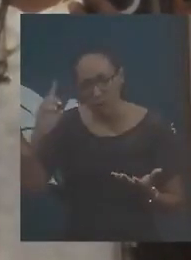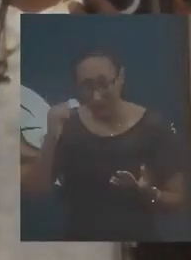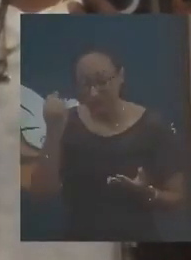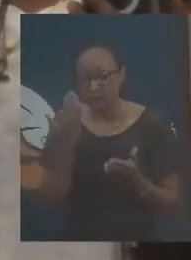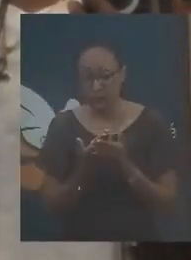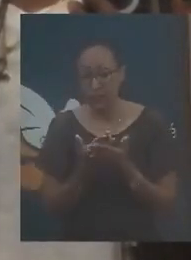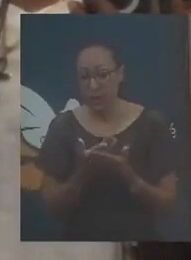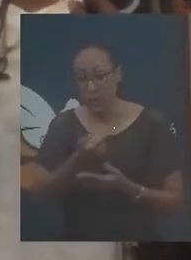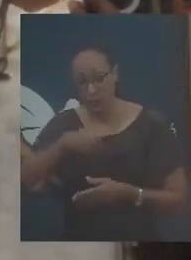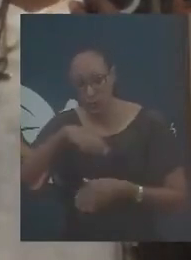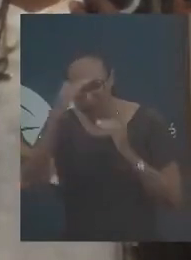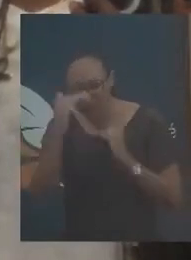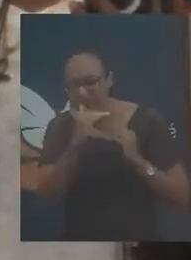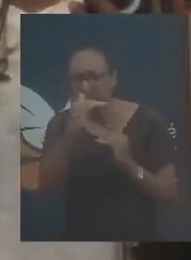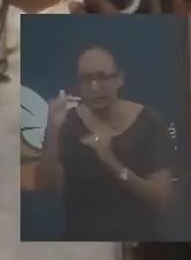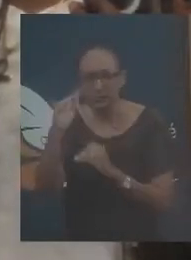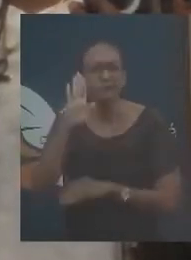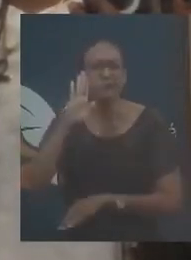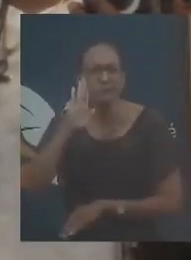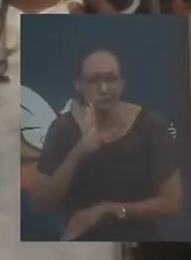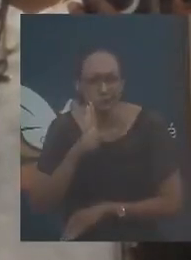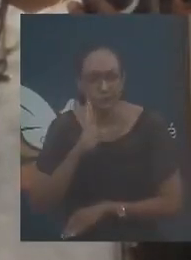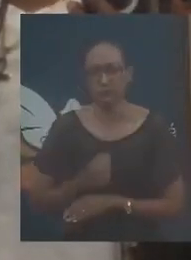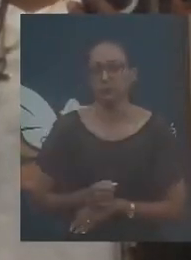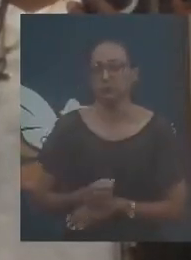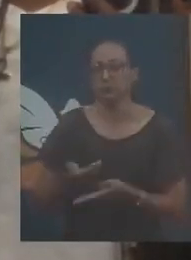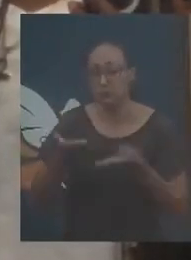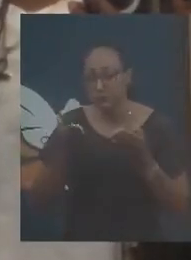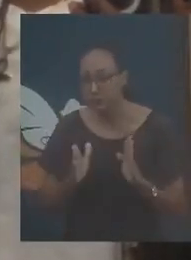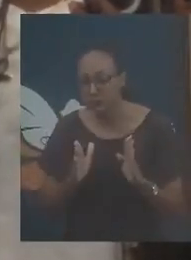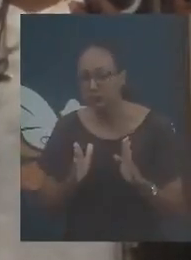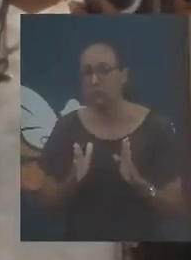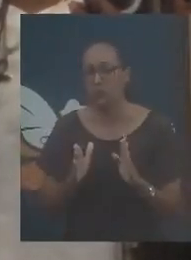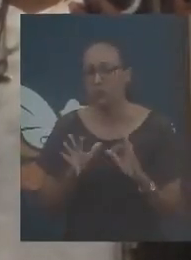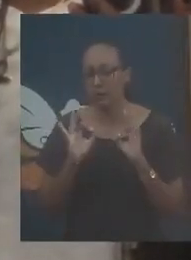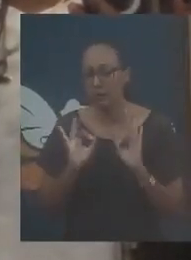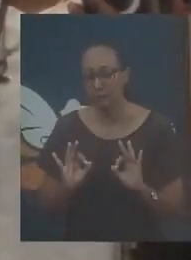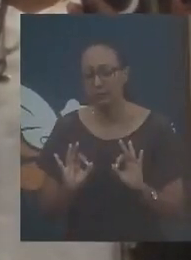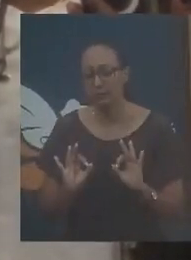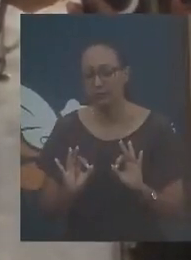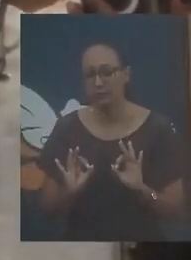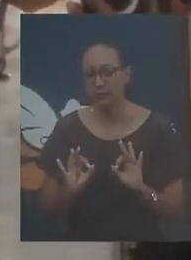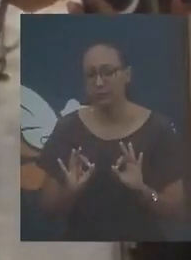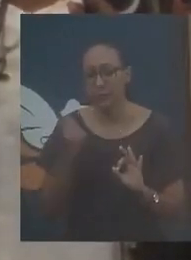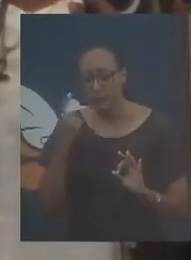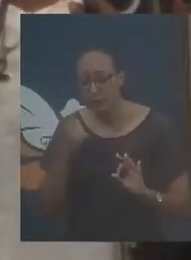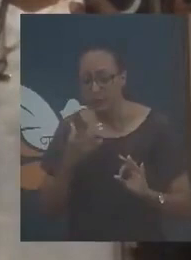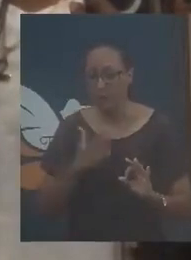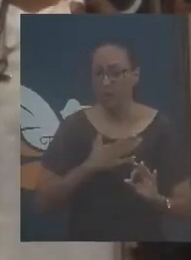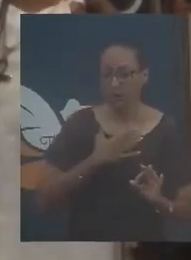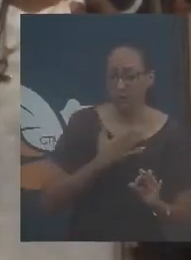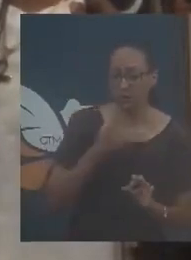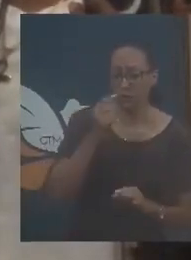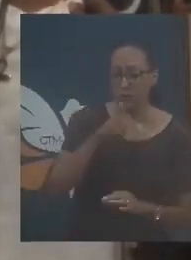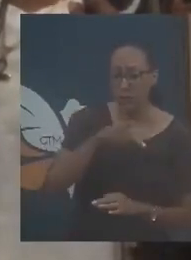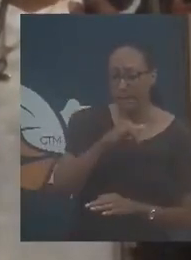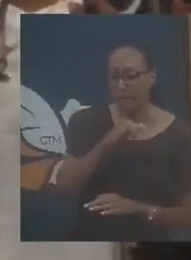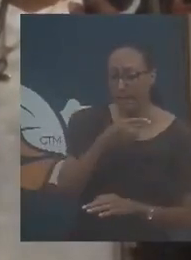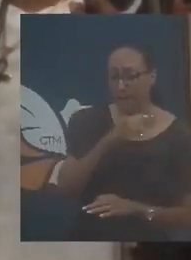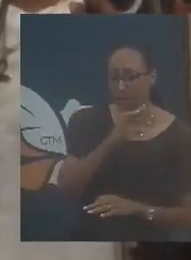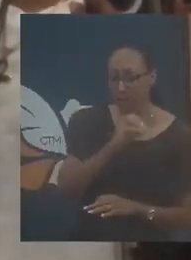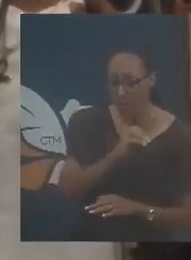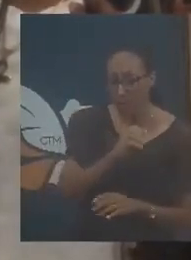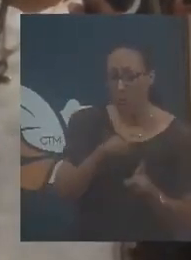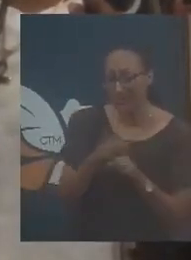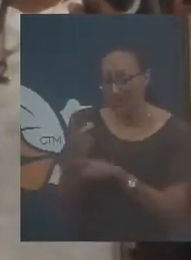vous afin que vous puissiez prendre la décision qui sera la plus favorable, non seulement en faveur d'Hervé Pinto, mais des 300 familles que nous